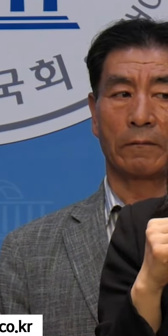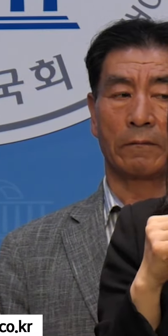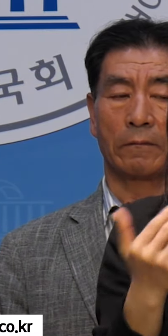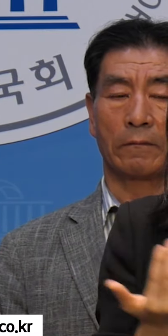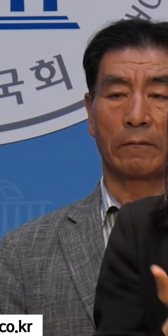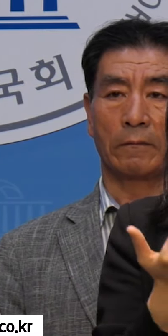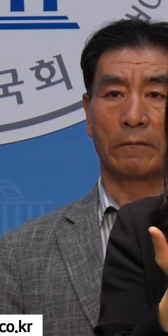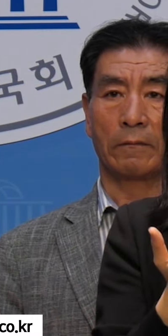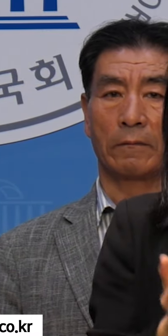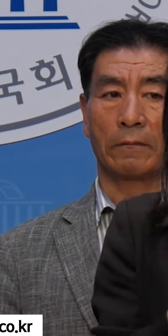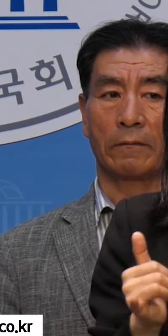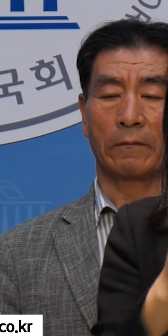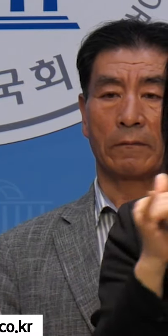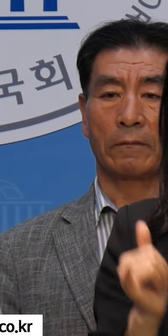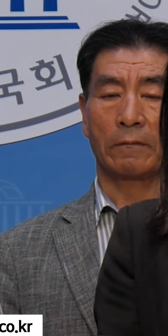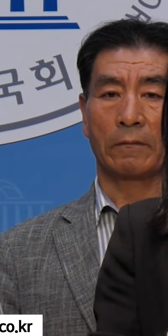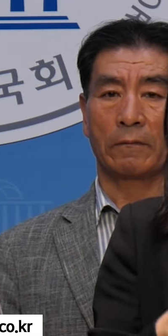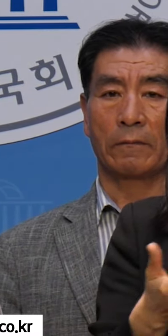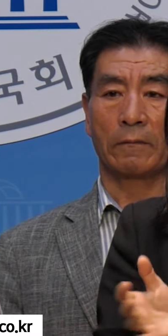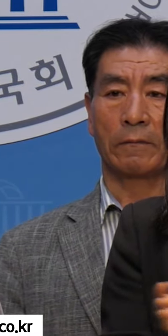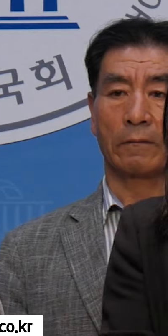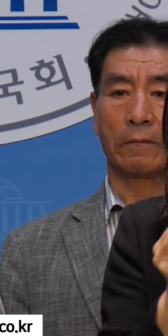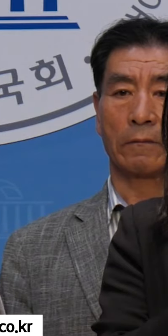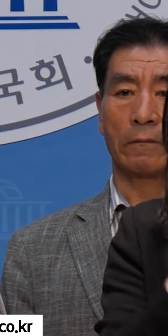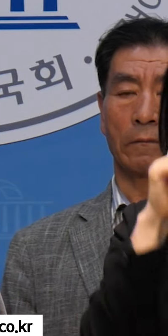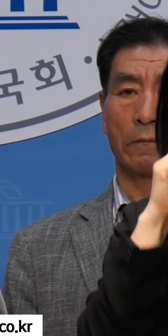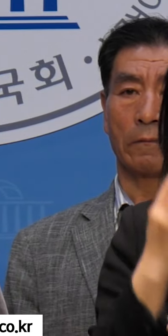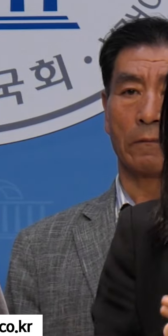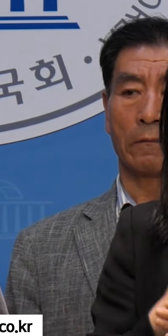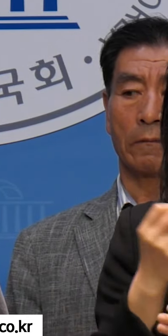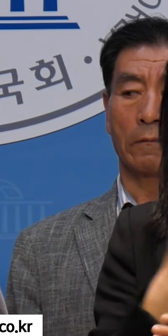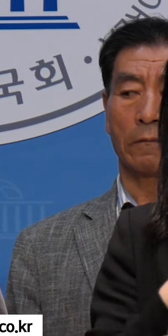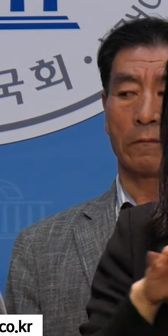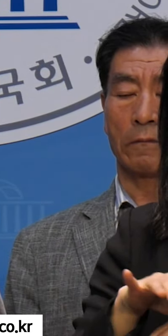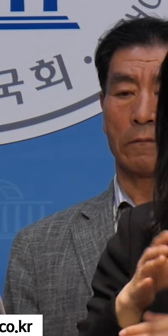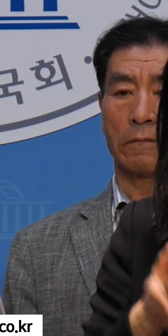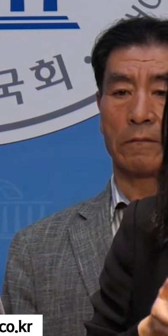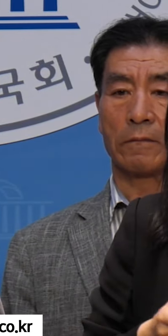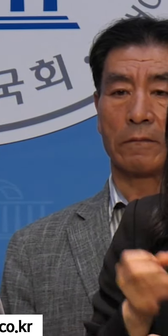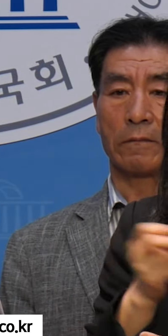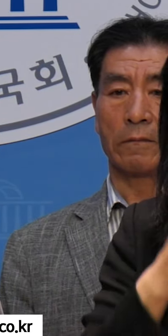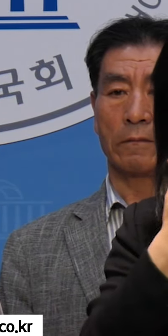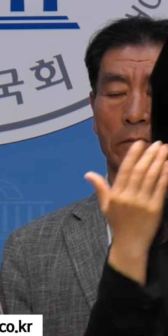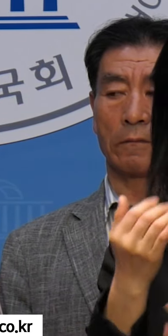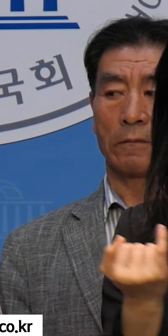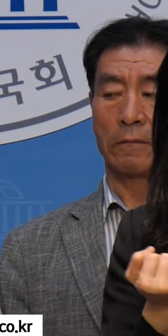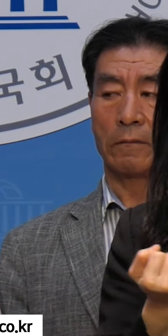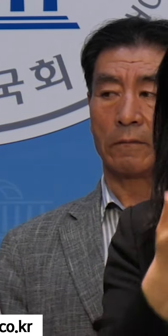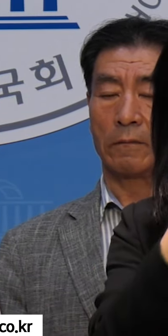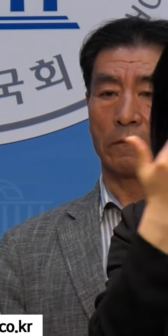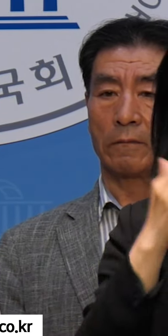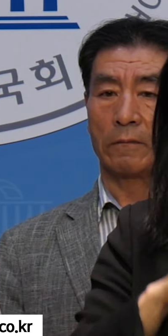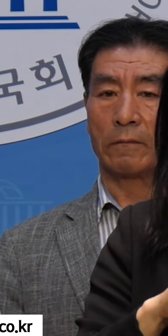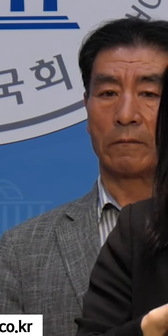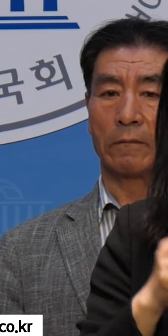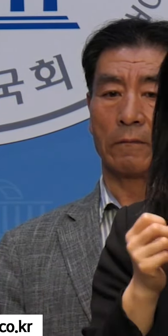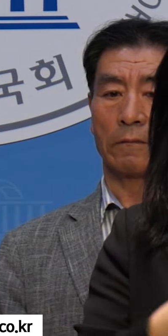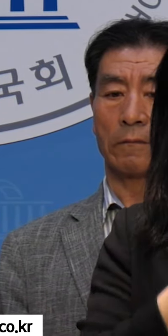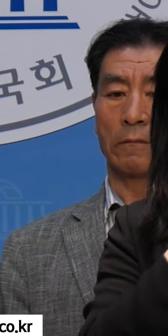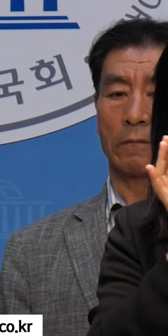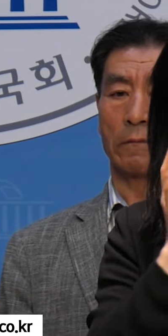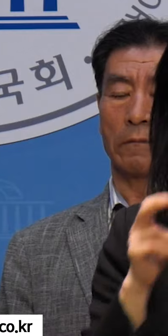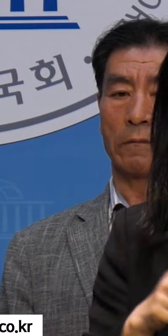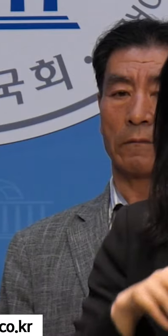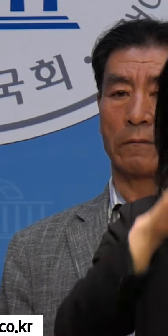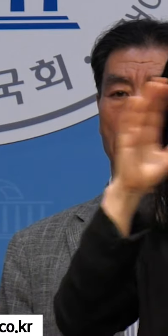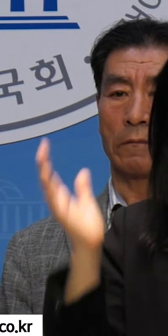지방분권 균형 발전 시민단체를 비롯한 학계, 언론, 여성, 청년, 노인, 장애인 등